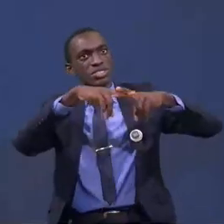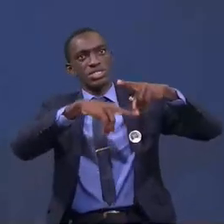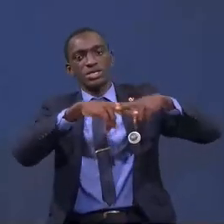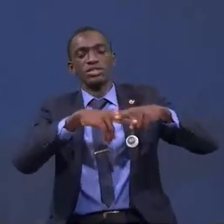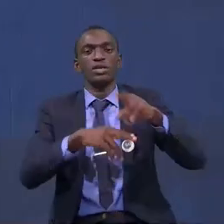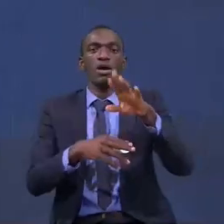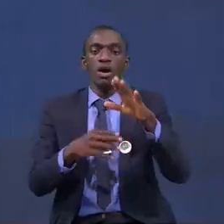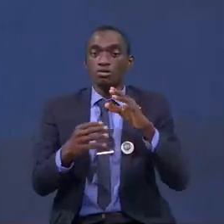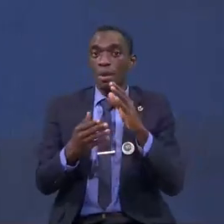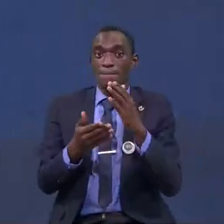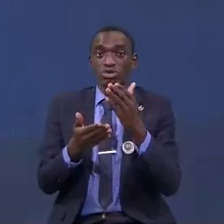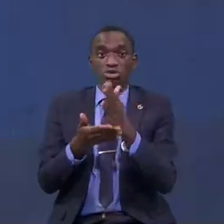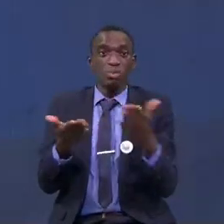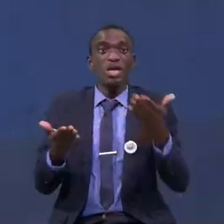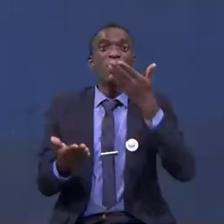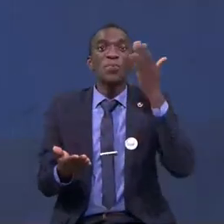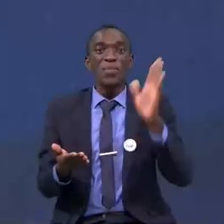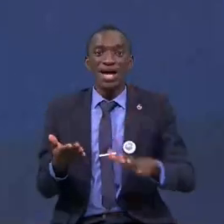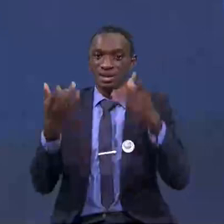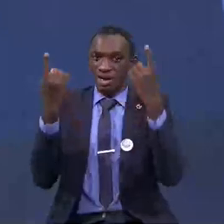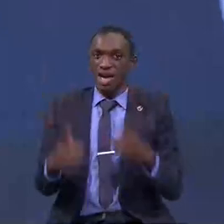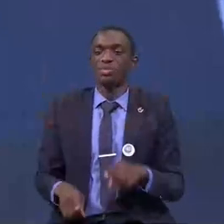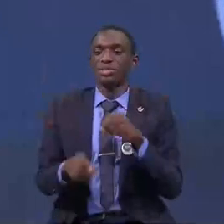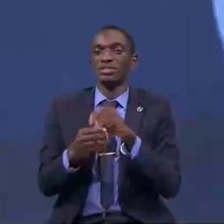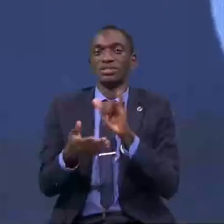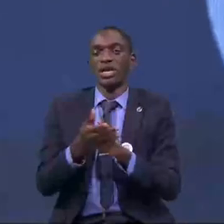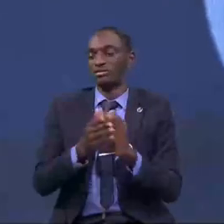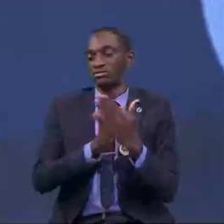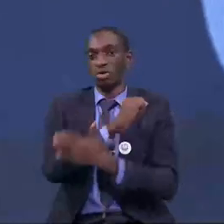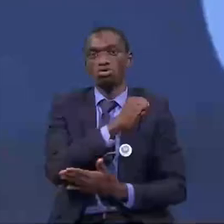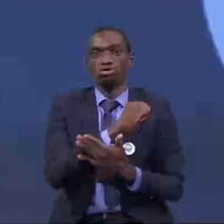C'était une chose négative arrivée dans cette nation.